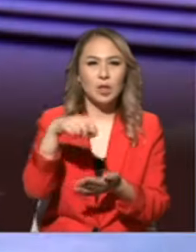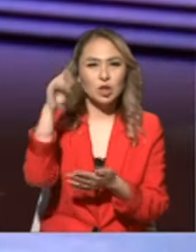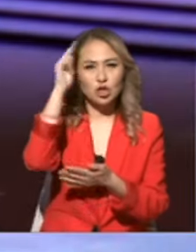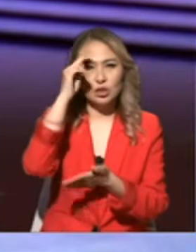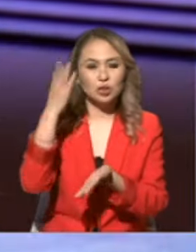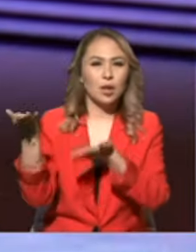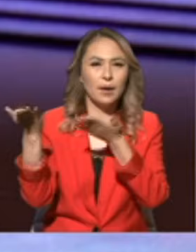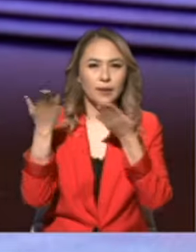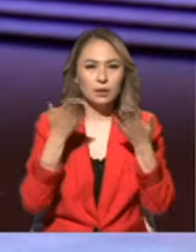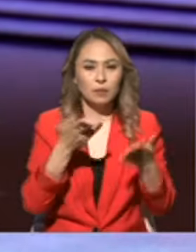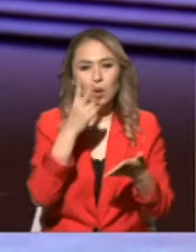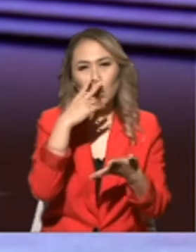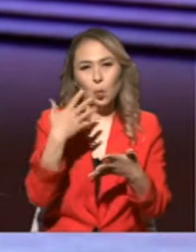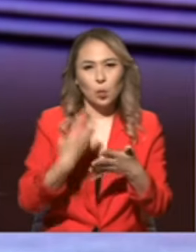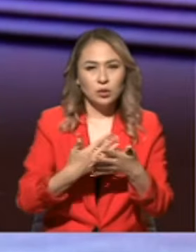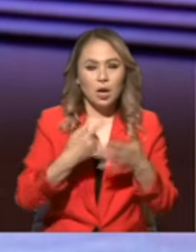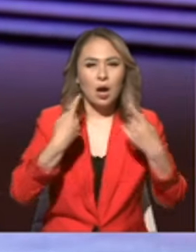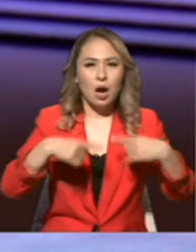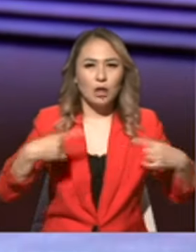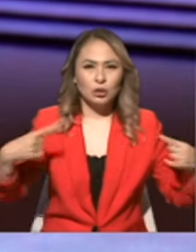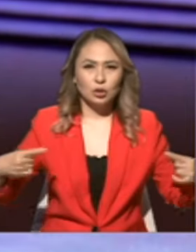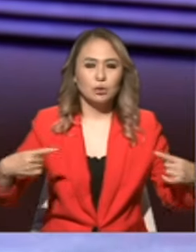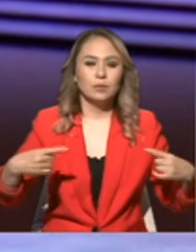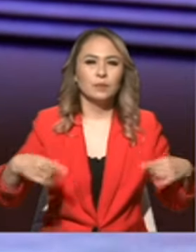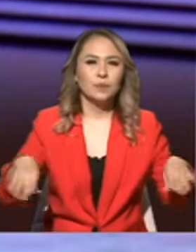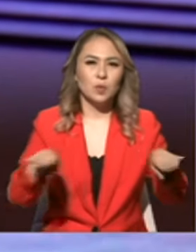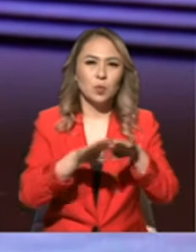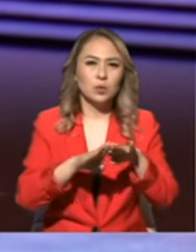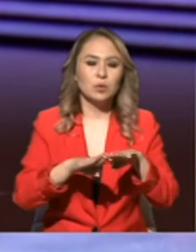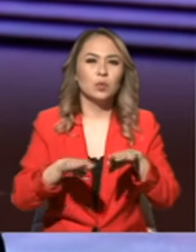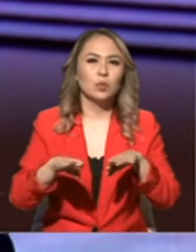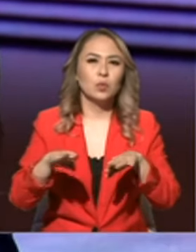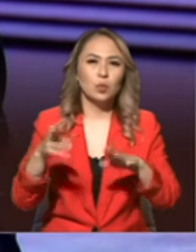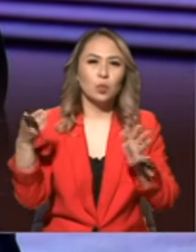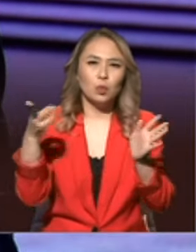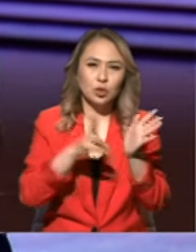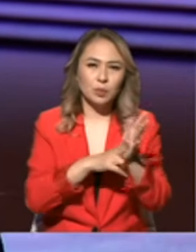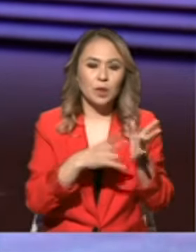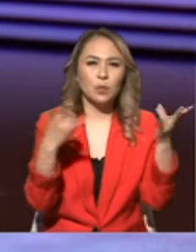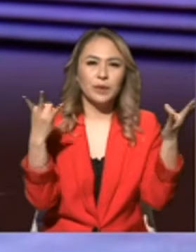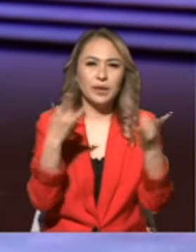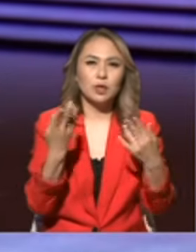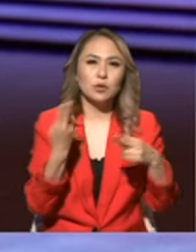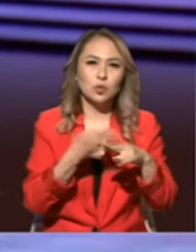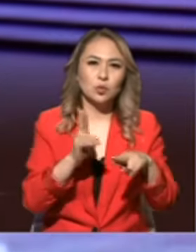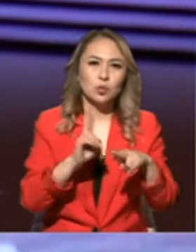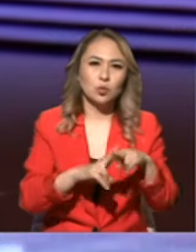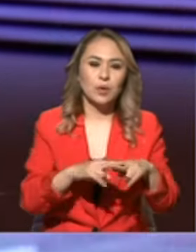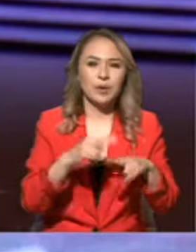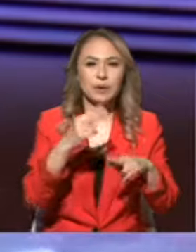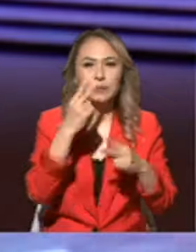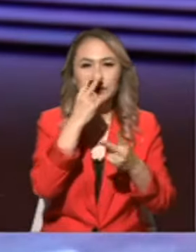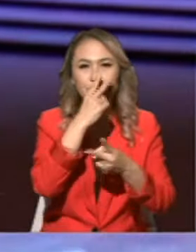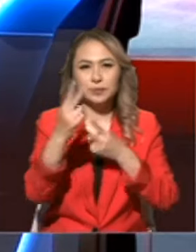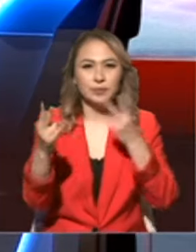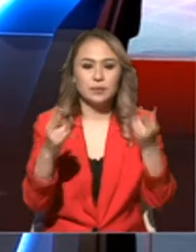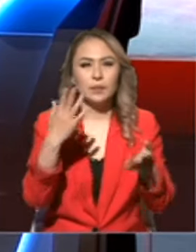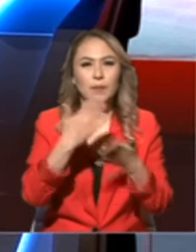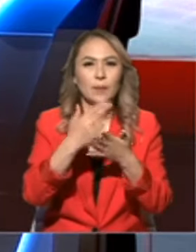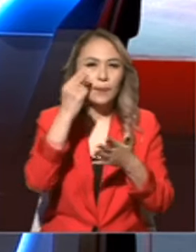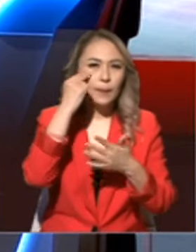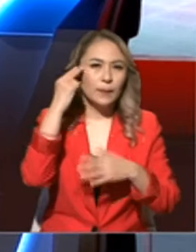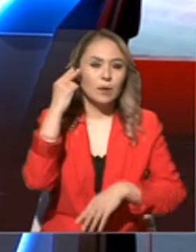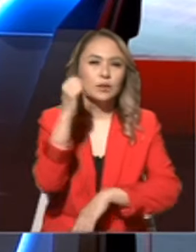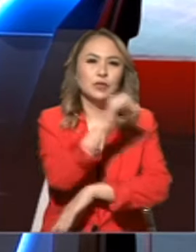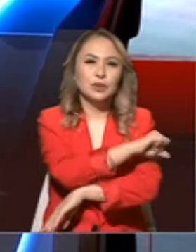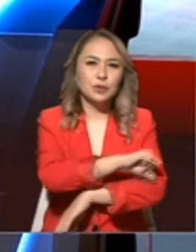жерге көрсетеді. Әртүрлі салада. Яғни олар көшіп келу керек. Бірақ сол келген азаматтарын... Қазір мысалға Қытаймен шекара ашық